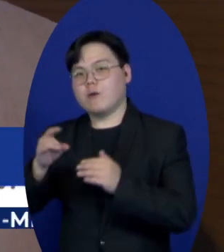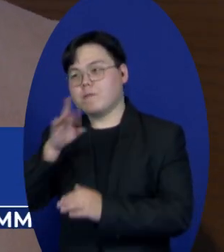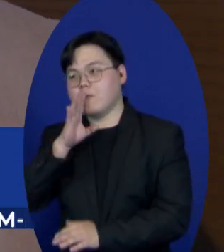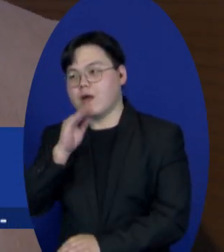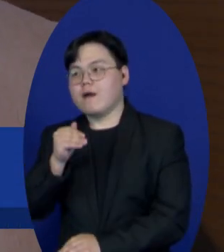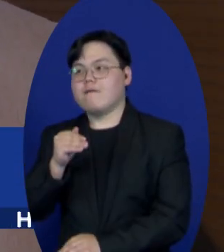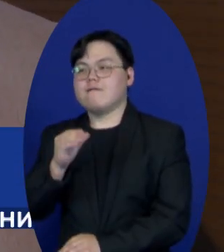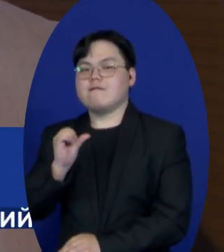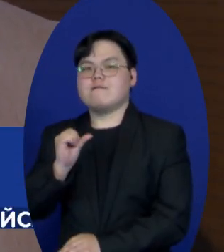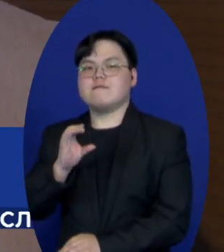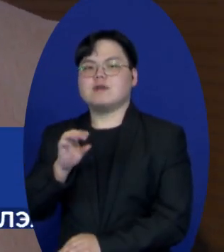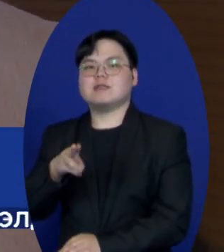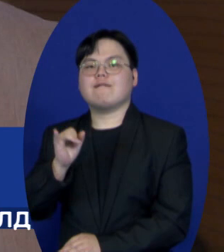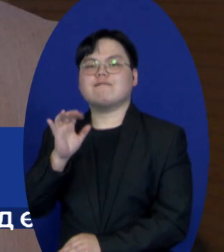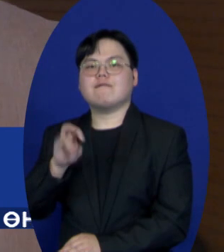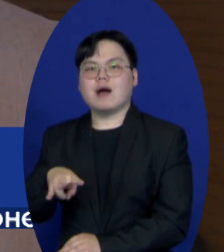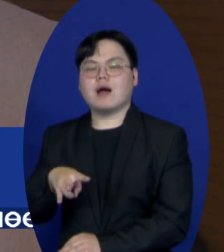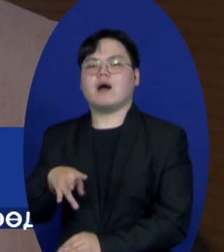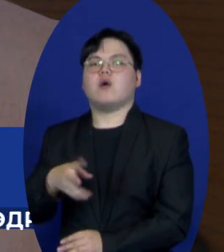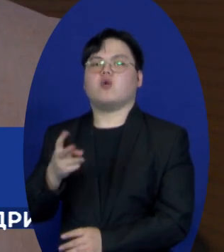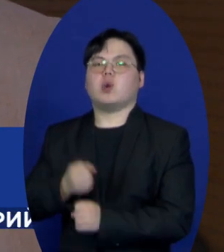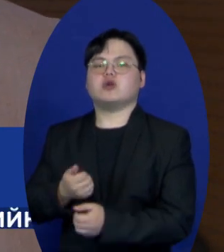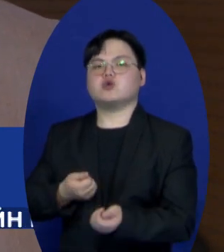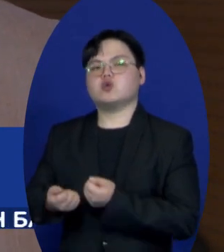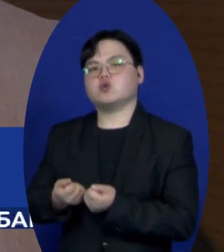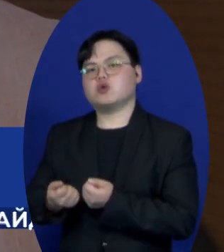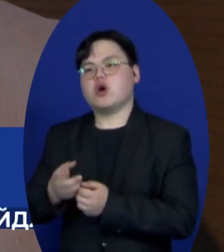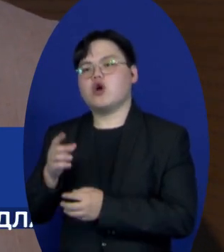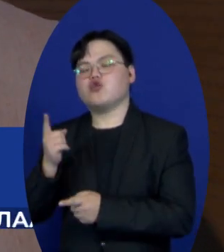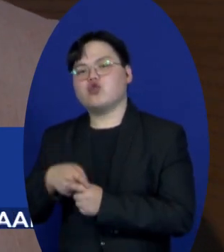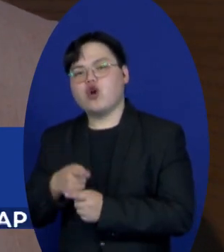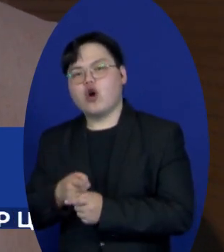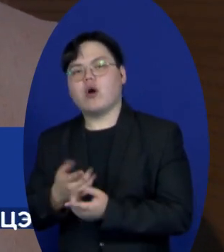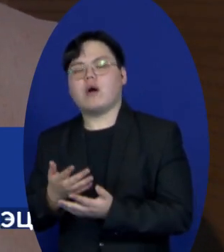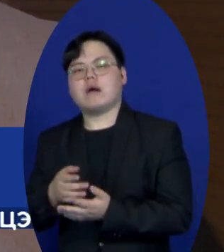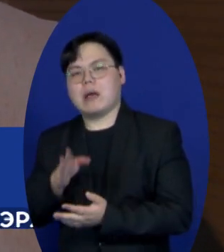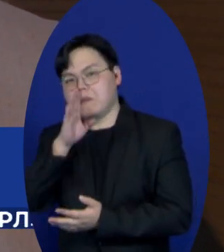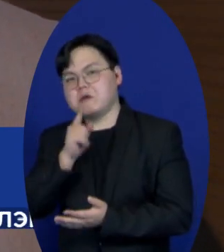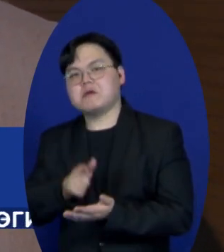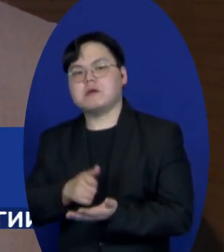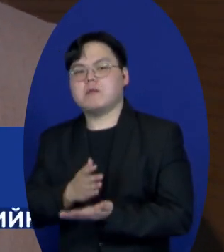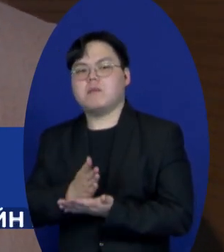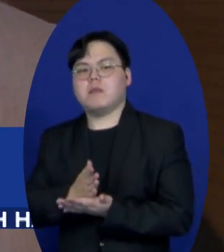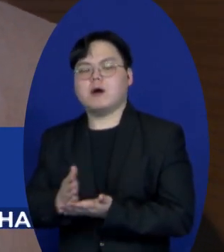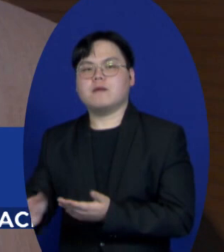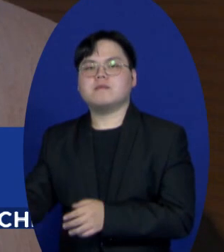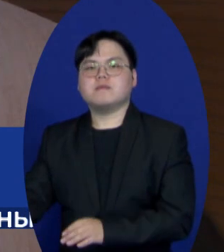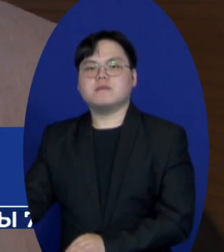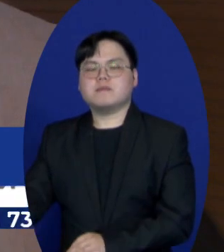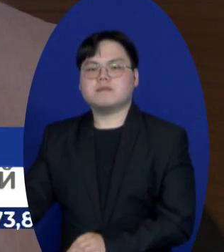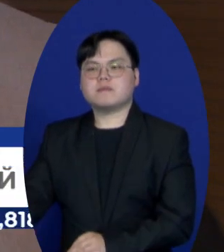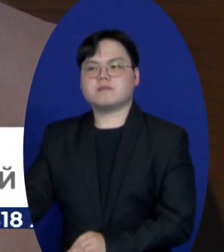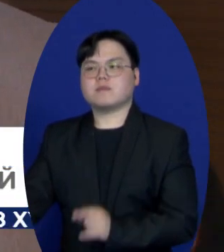ивент менежментийг хийдэг тийм менежерүүд бол ард нутгийн төвшөнд, улсын төвшөнд бол шаардлагатай болж байгаа гэдгийг бол одоо энэ